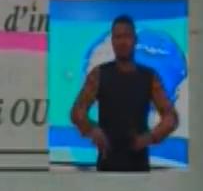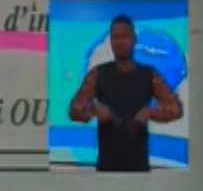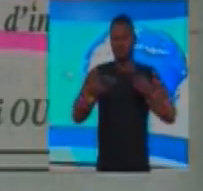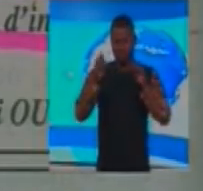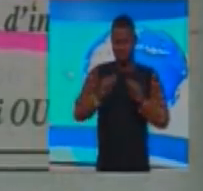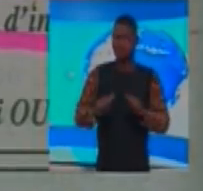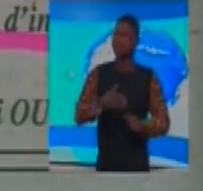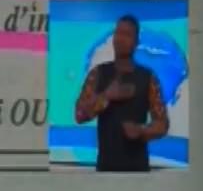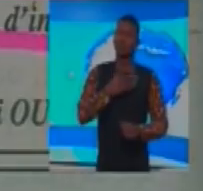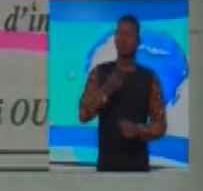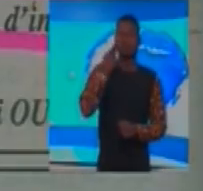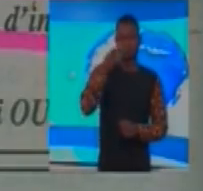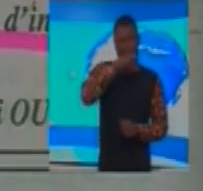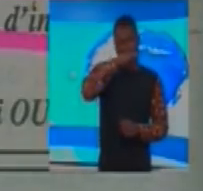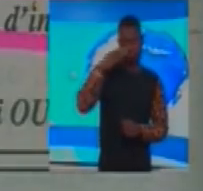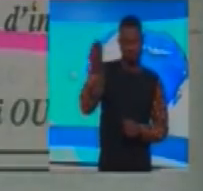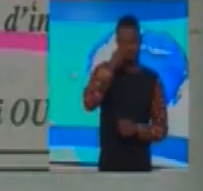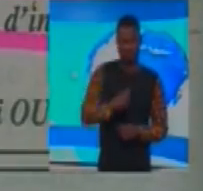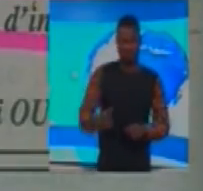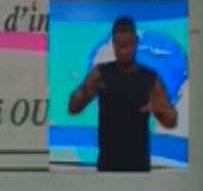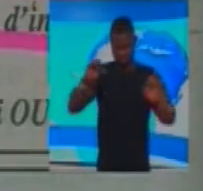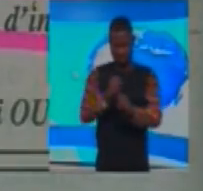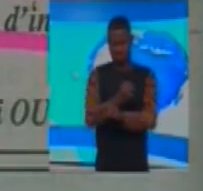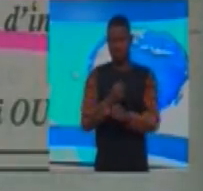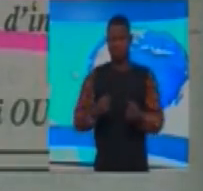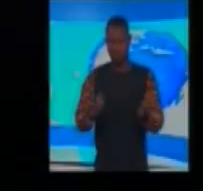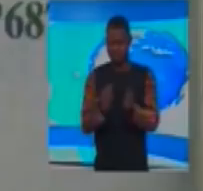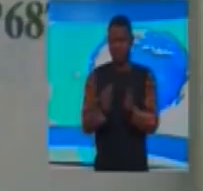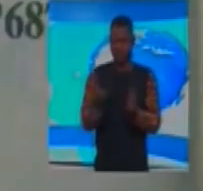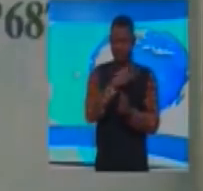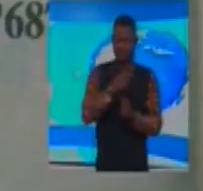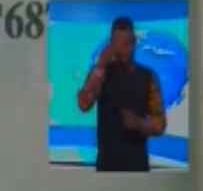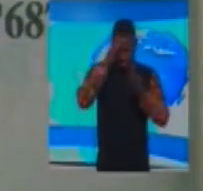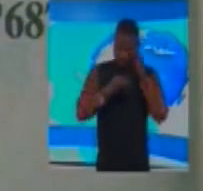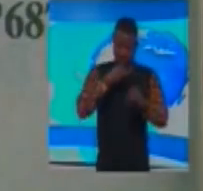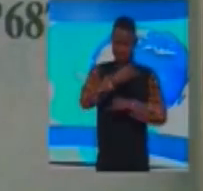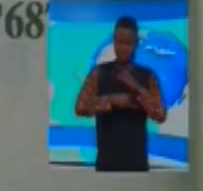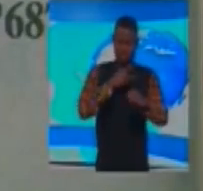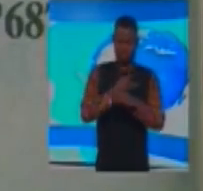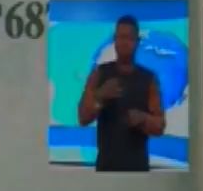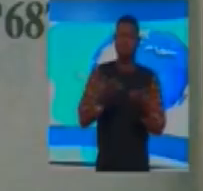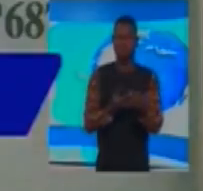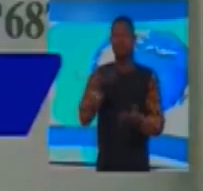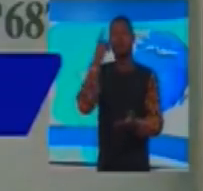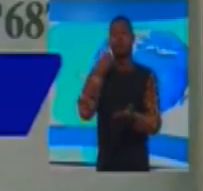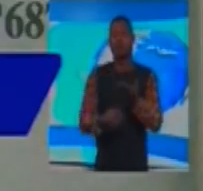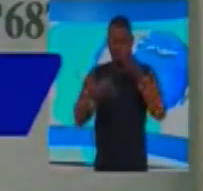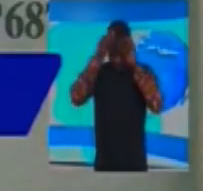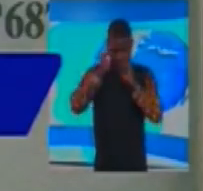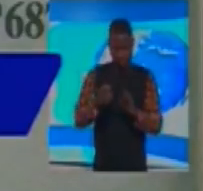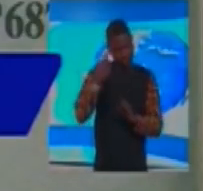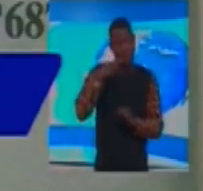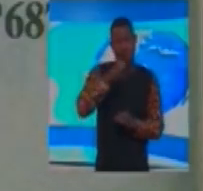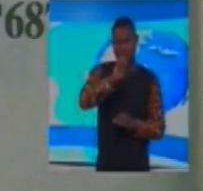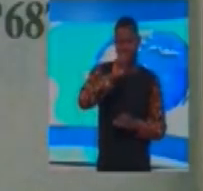réjouir de voir leur bourreau avoir maille à partir avec la justice internationale en attendant le sort que leur réserve la justice